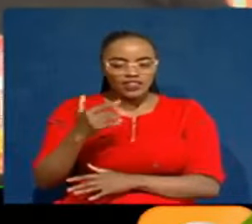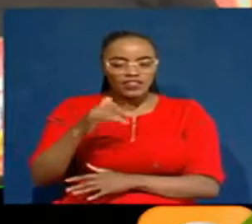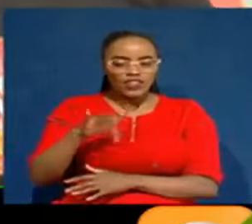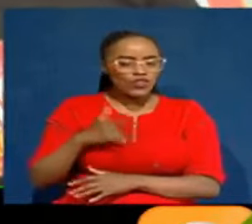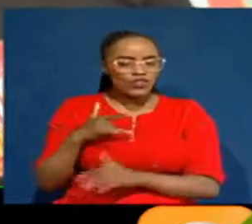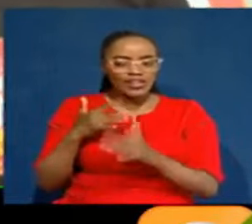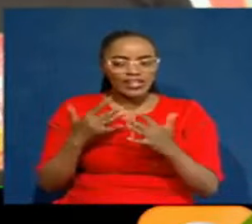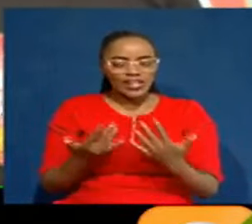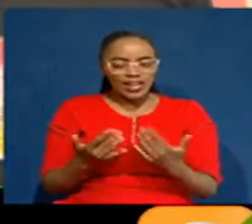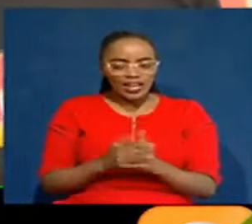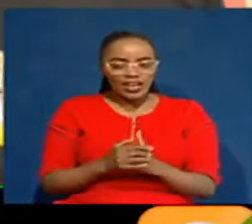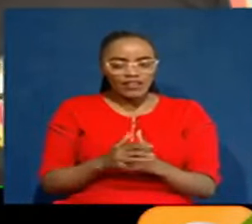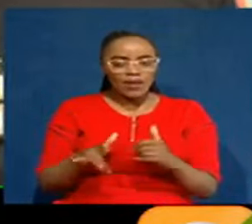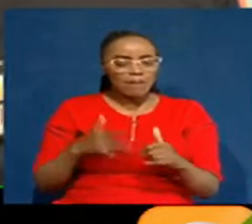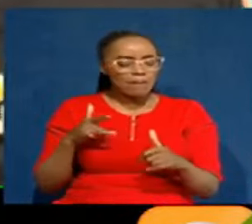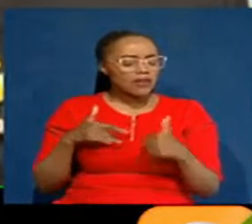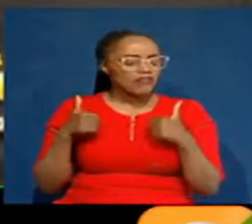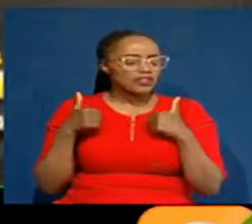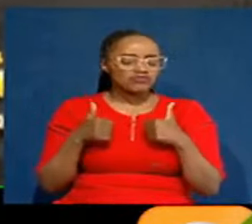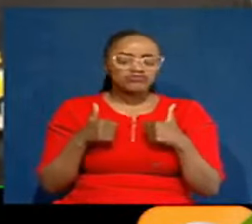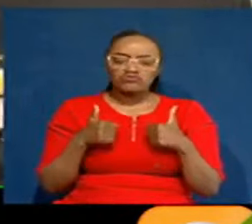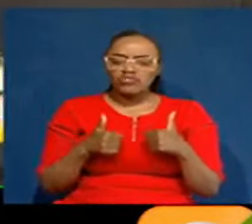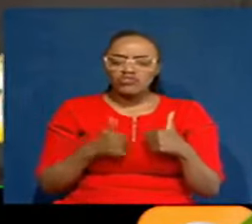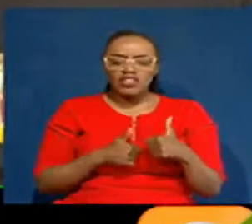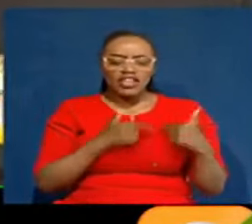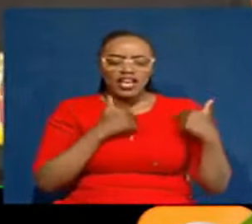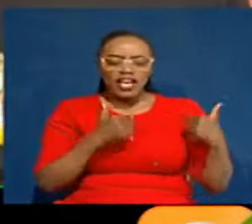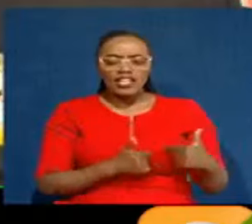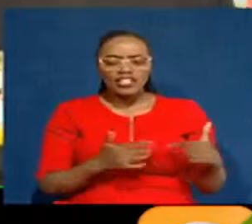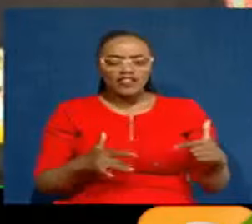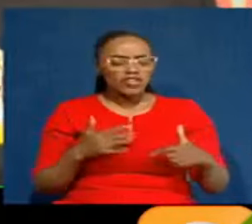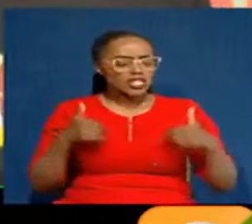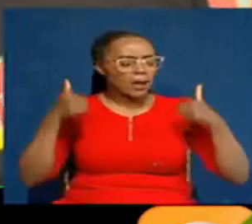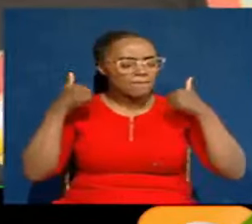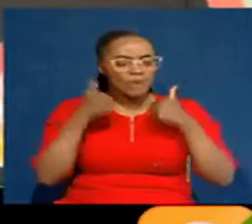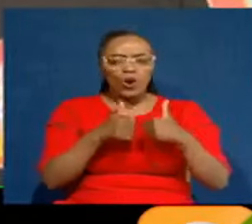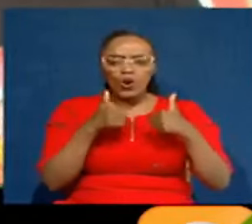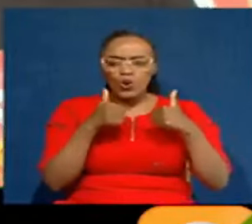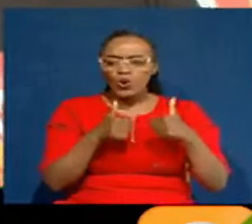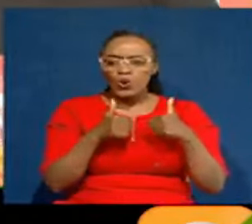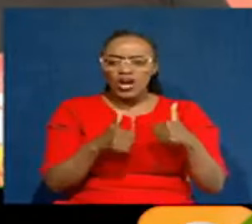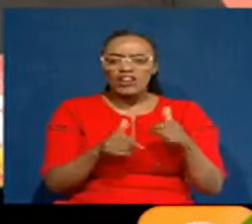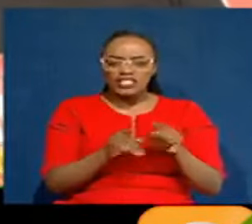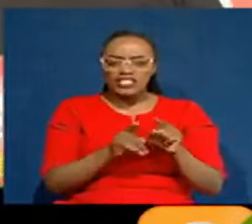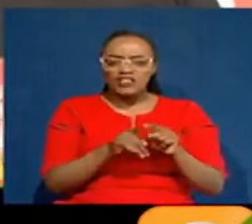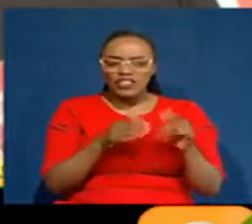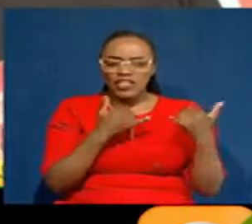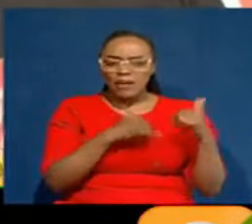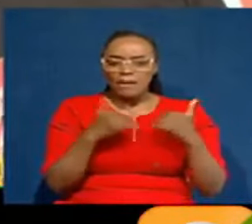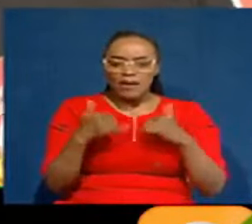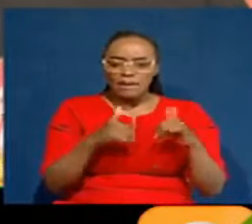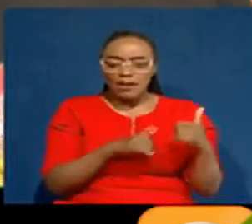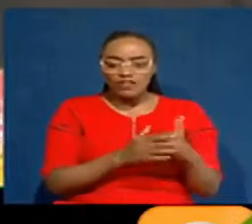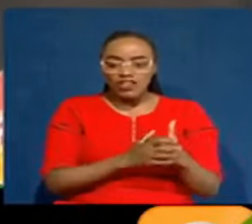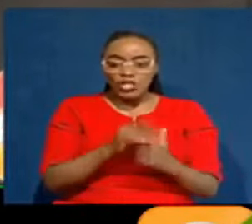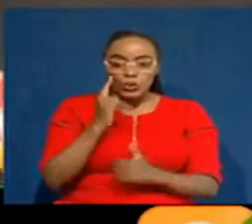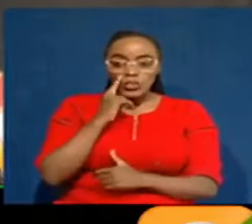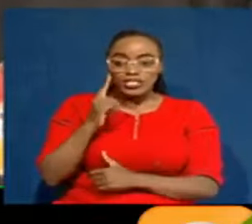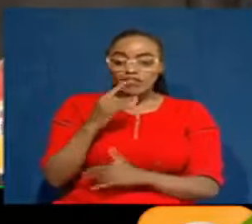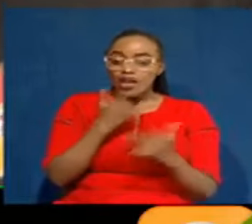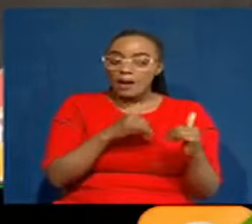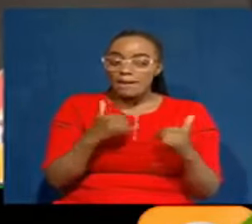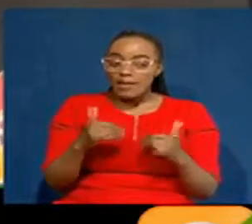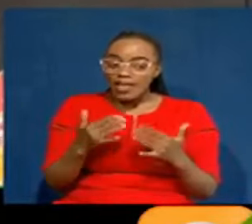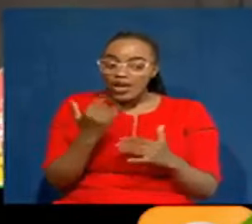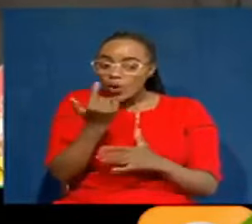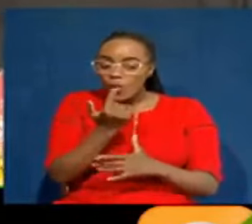aje? Nimesikia vizuri na roho inasikia poa, nikaona siku kwa nikicheza bure. Huko unacheza bure, sumona